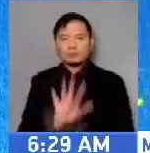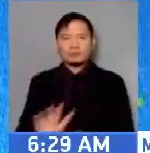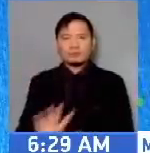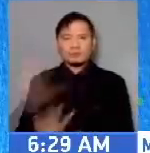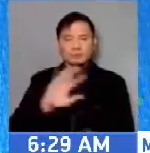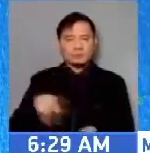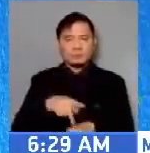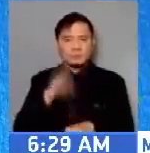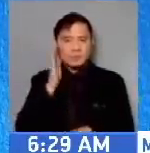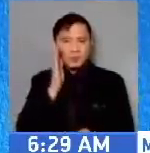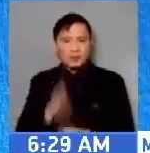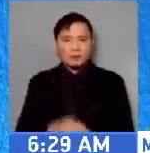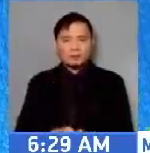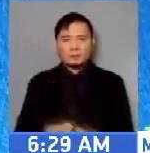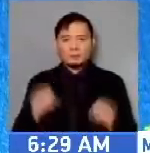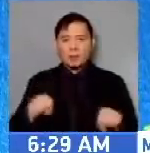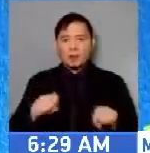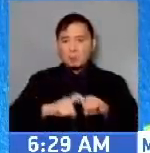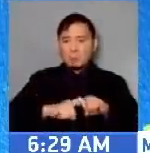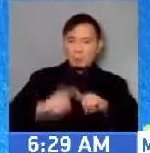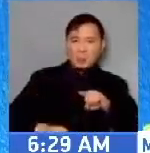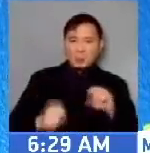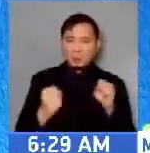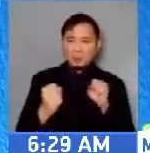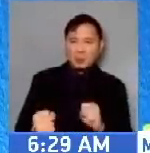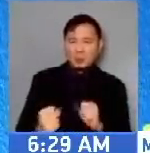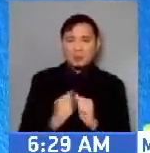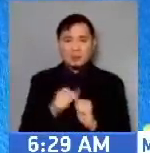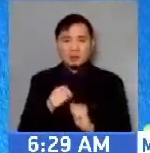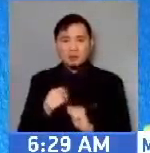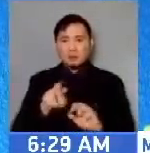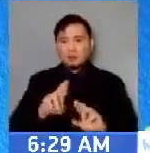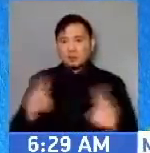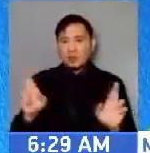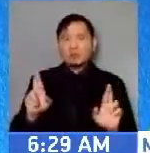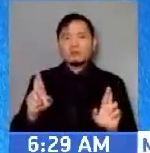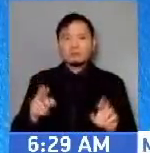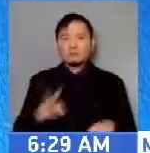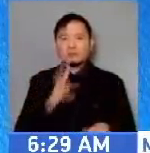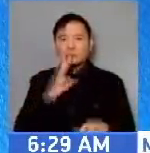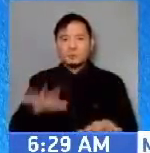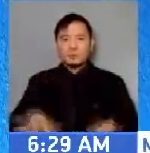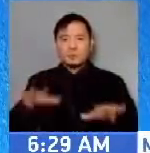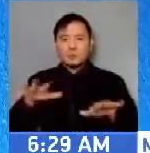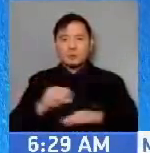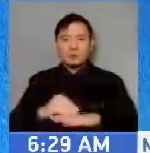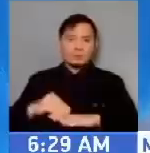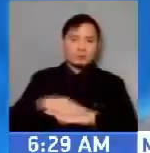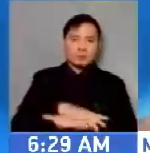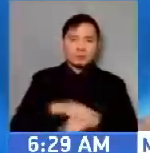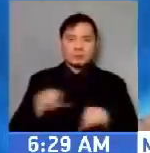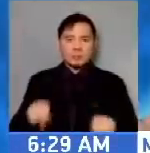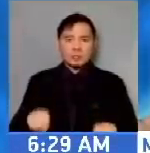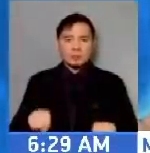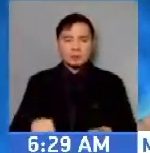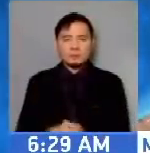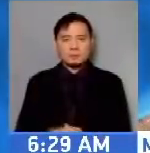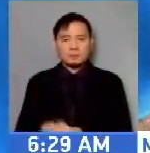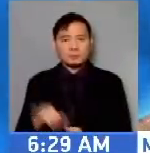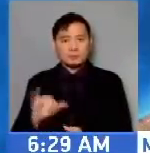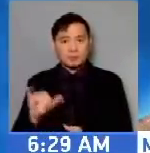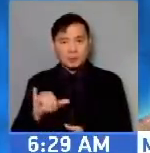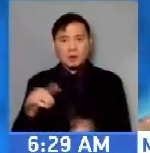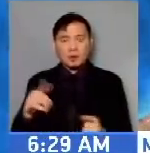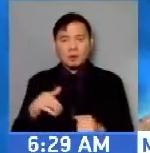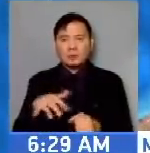ang intense thunderstorms, kaya maging handa po sa banta ng pagbaha at pagguho ng lupa. May chance rin ng localized thunderstorms sa